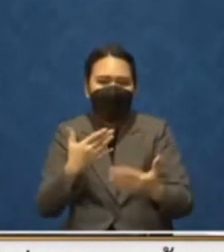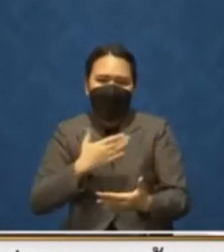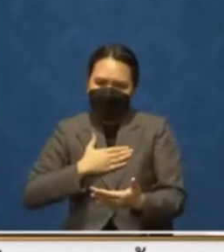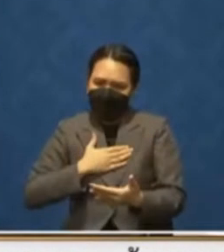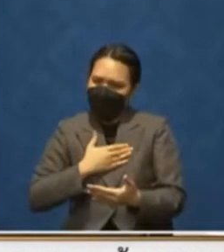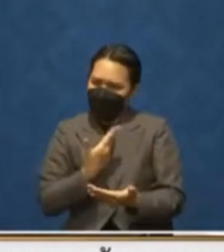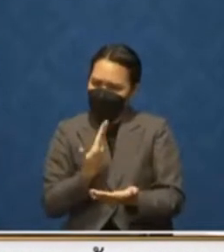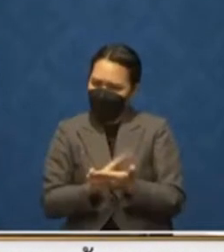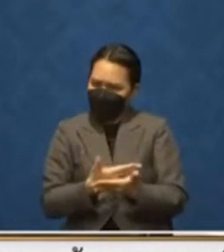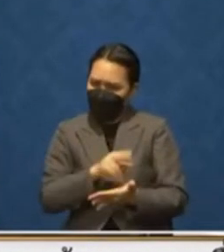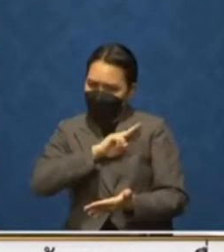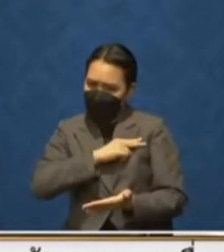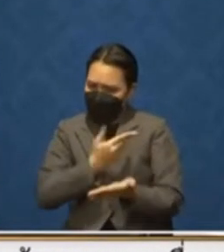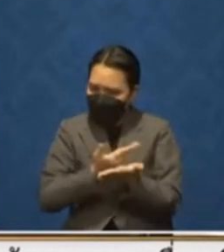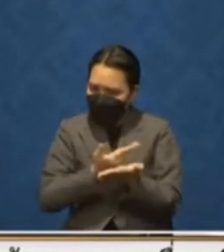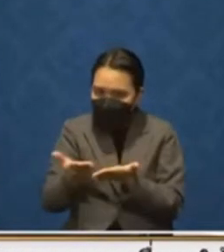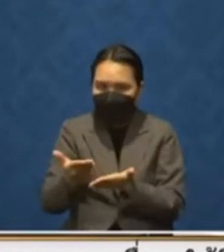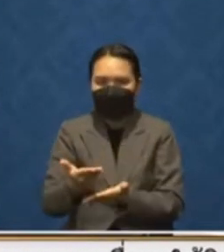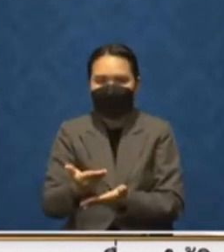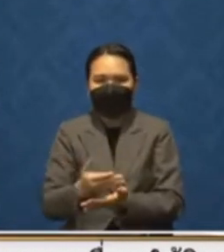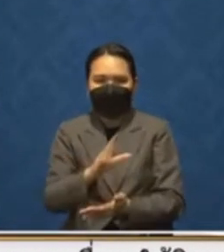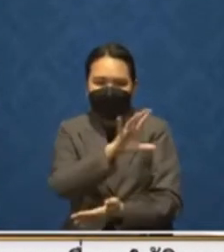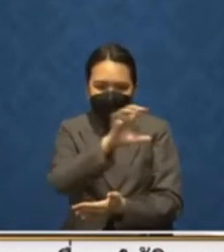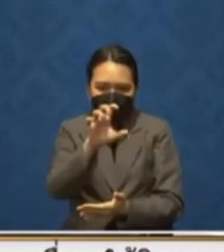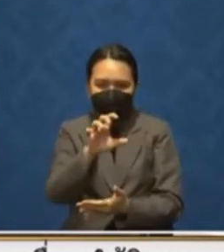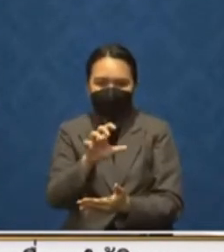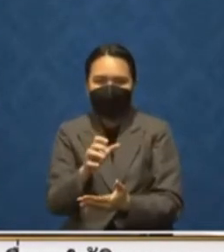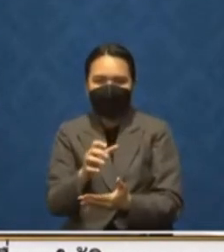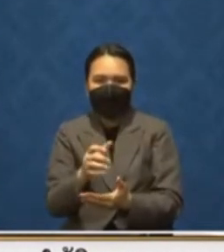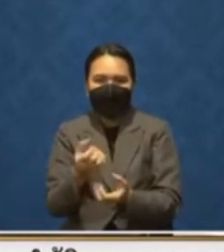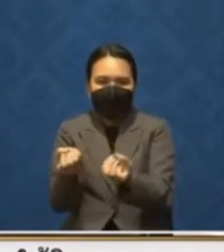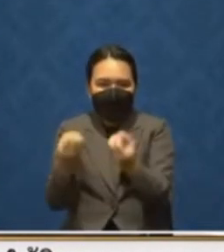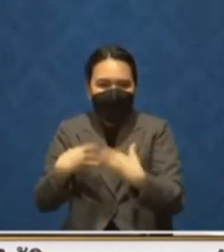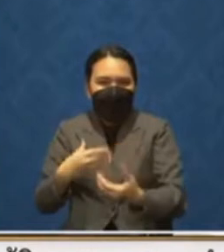เนี่ย 500ค่าส่ง 300พี่